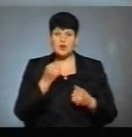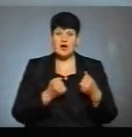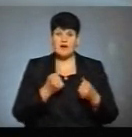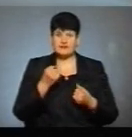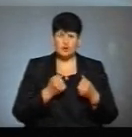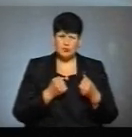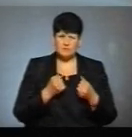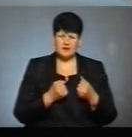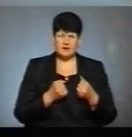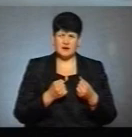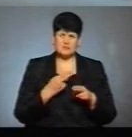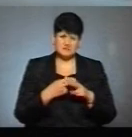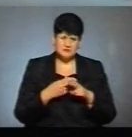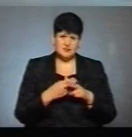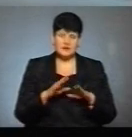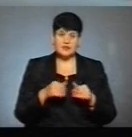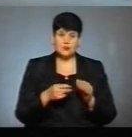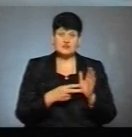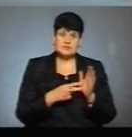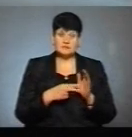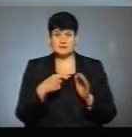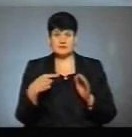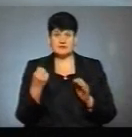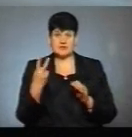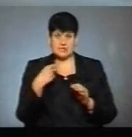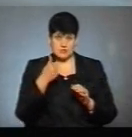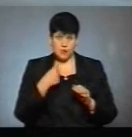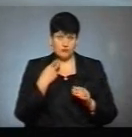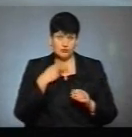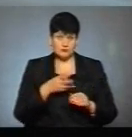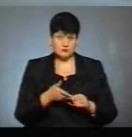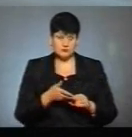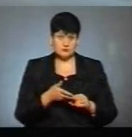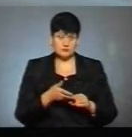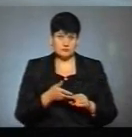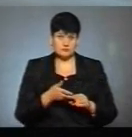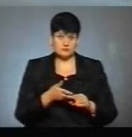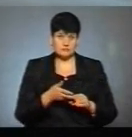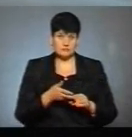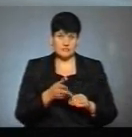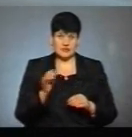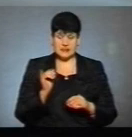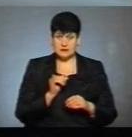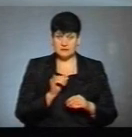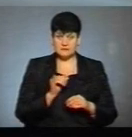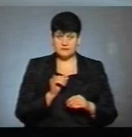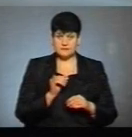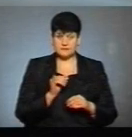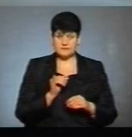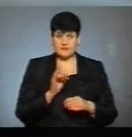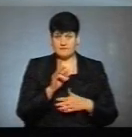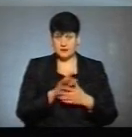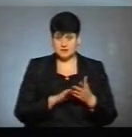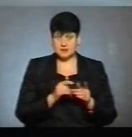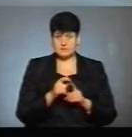куска желіза, дають від 7 до 12 років, також можна справам застави. І, вибачте за